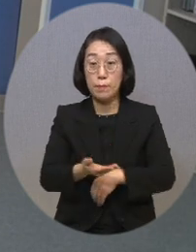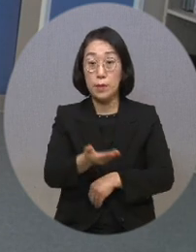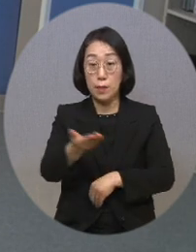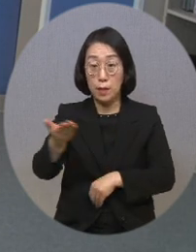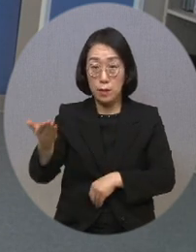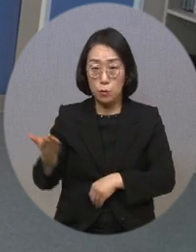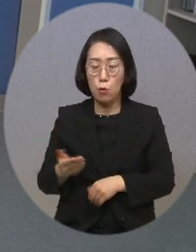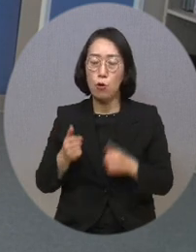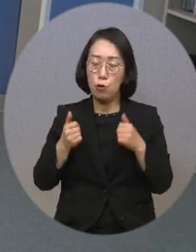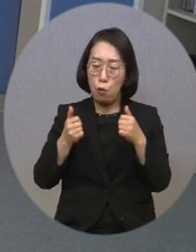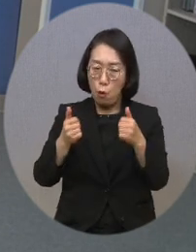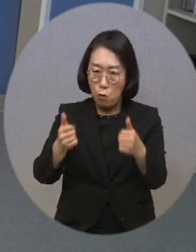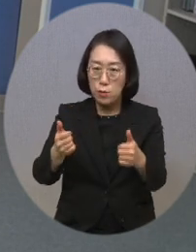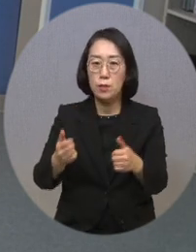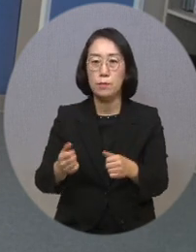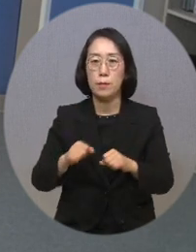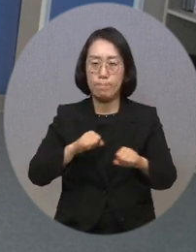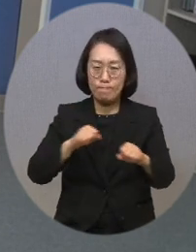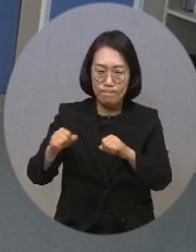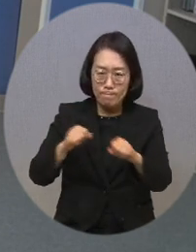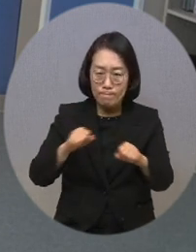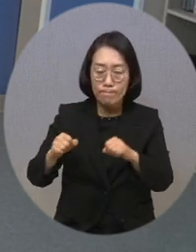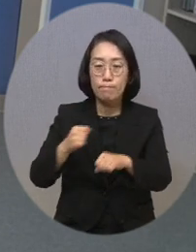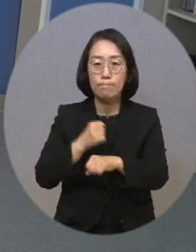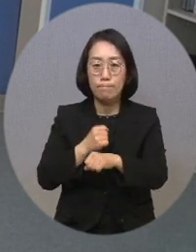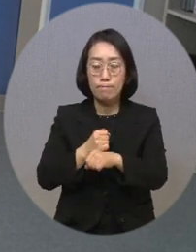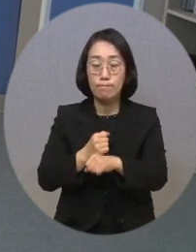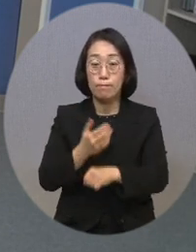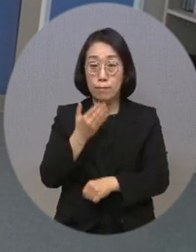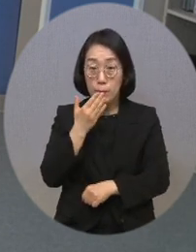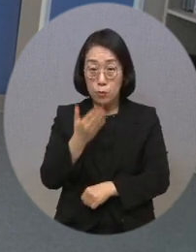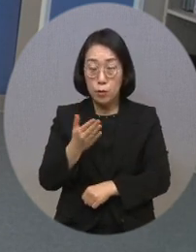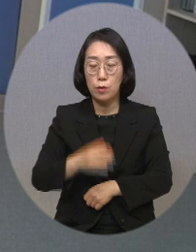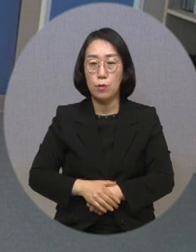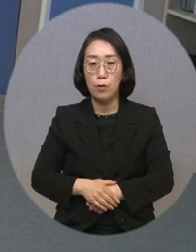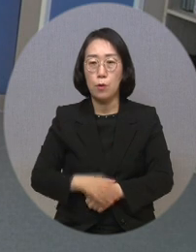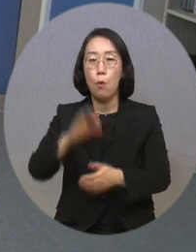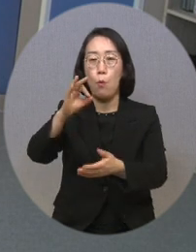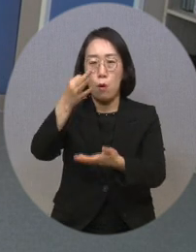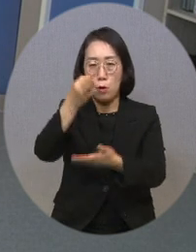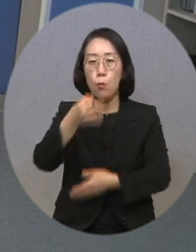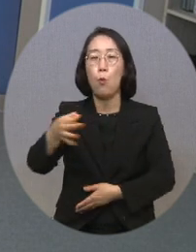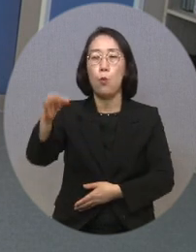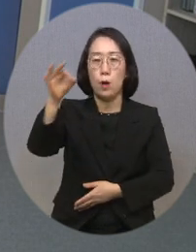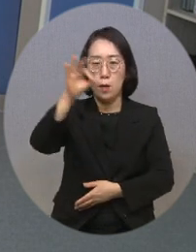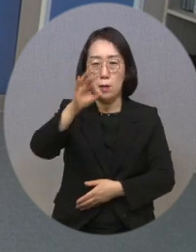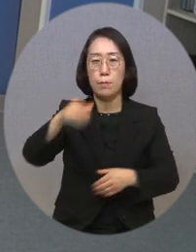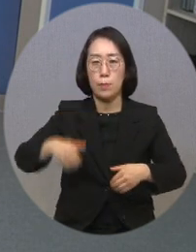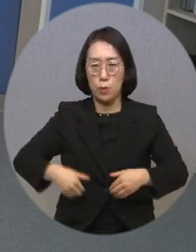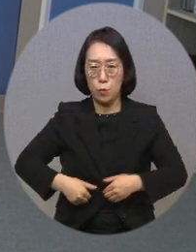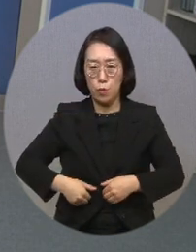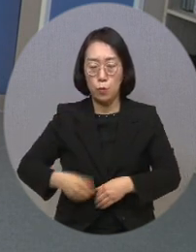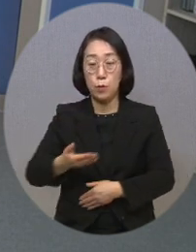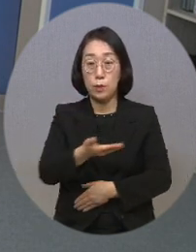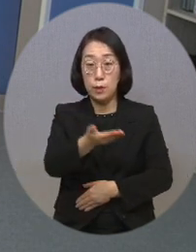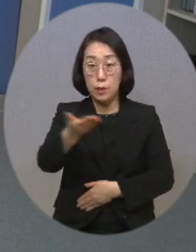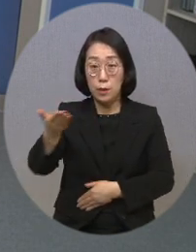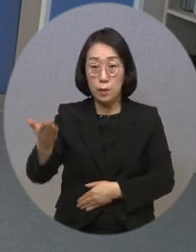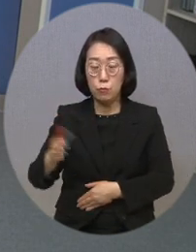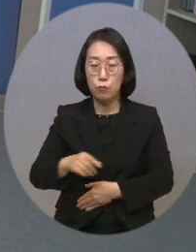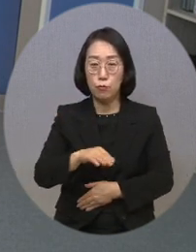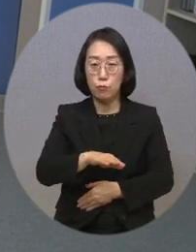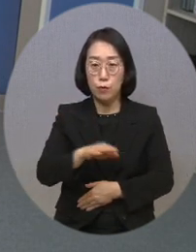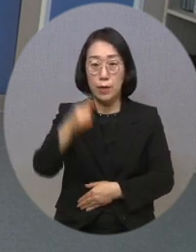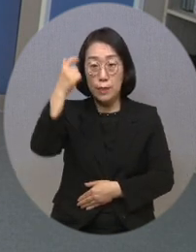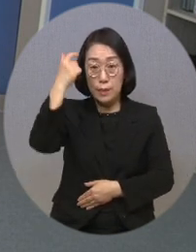열심히 일하실 수 있게 하려면 그 급여도 현실적으로 해드리고 또 그분들에 대한 우리 시민들의